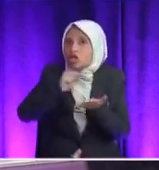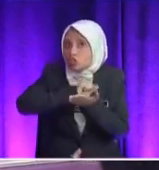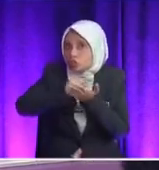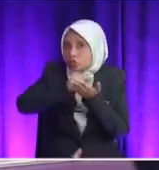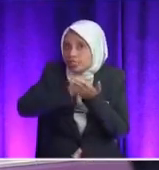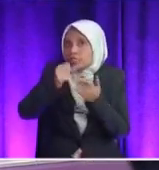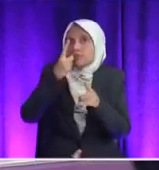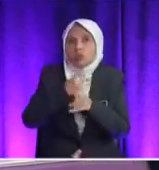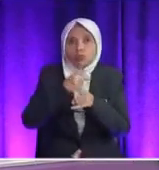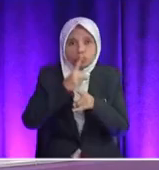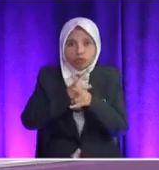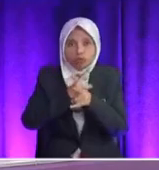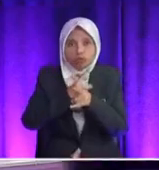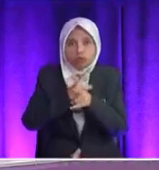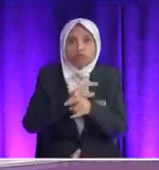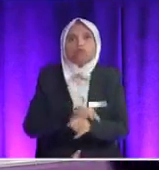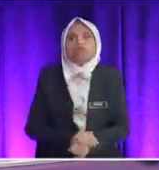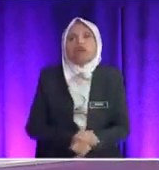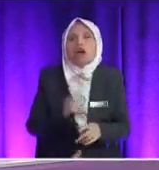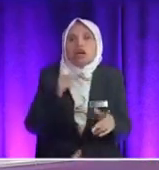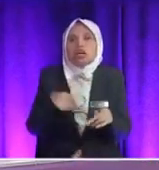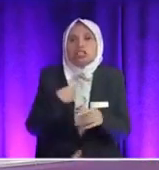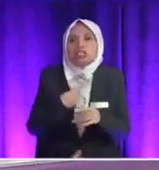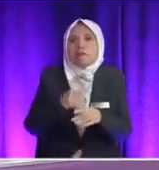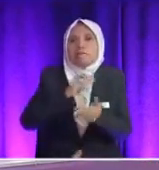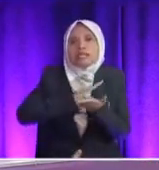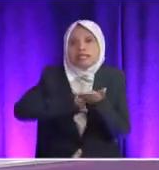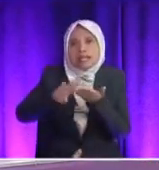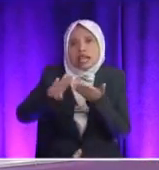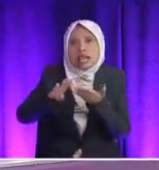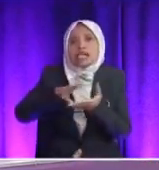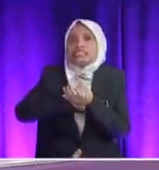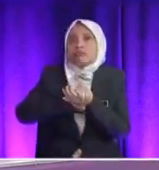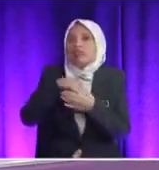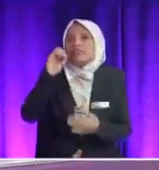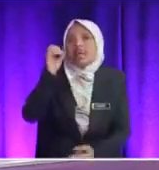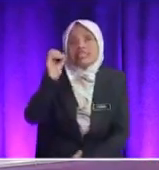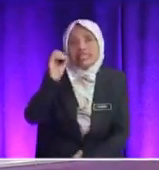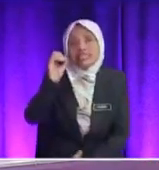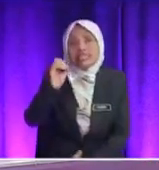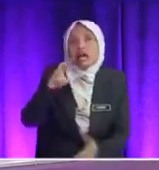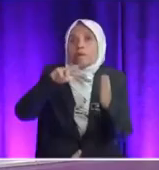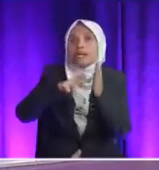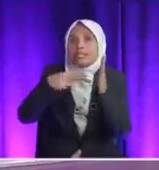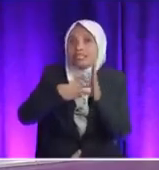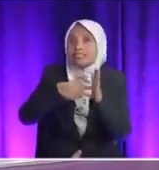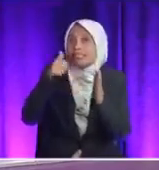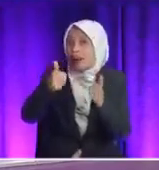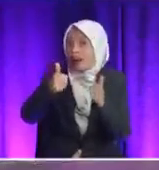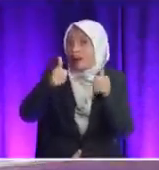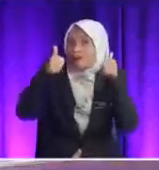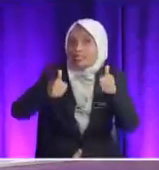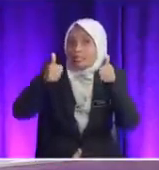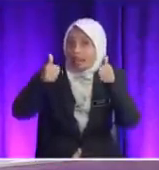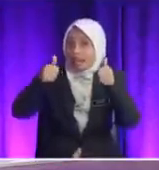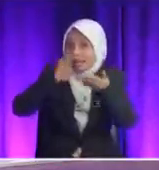Hah Intan desalted mencuci di setiap pembukaan sabun data-data melekat pada badan kendaraan haha